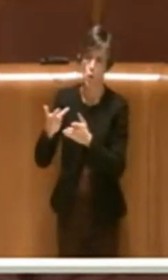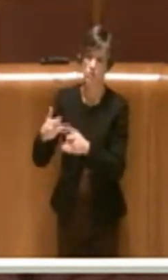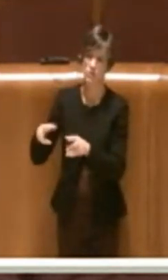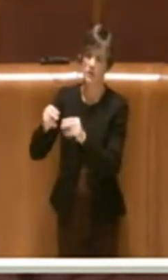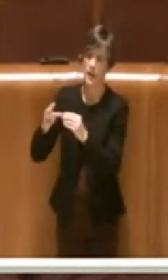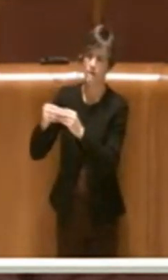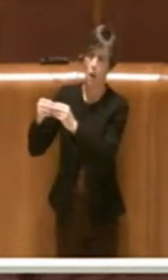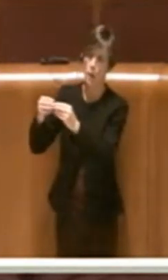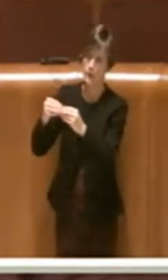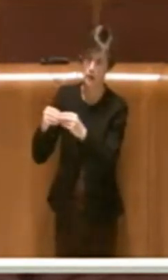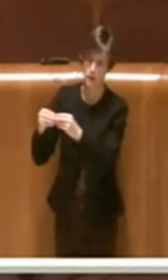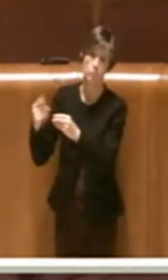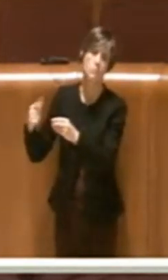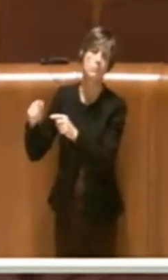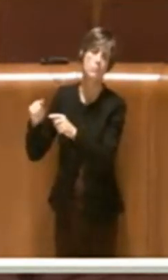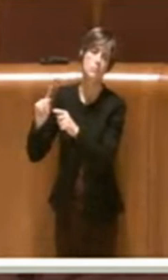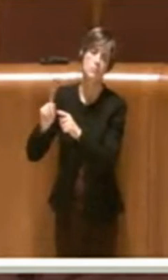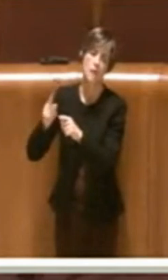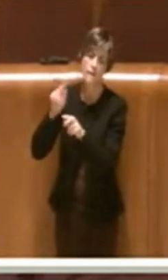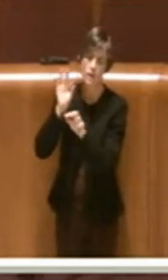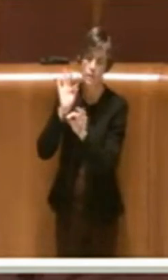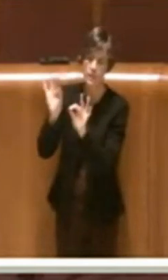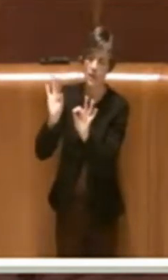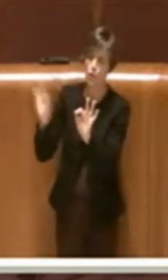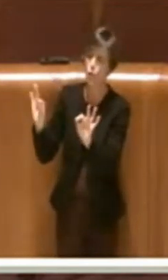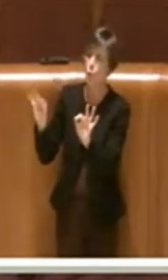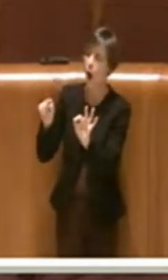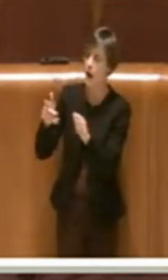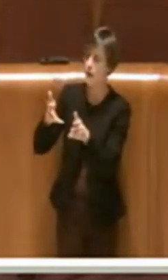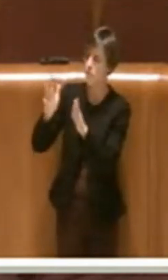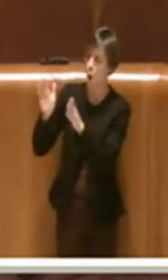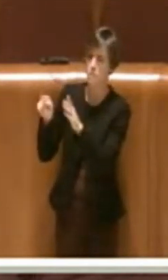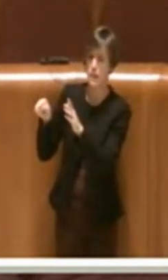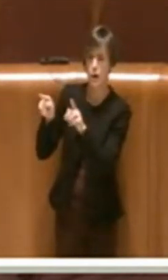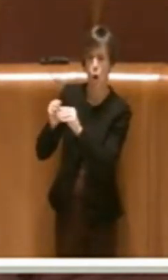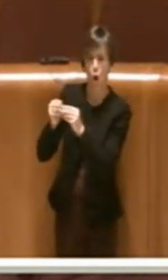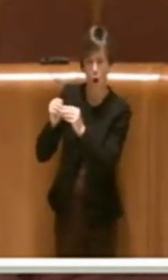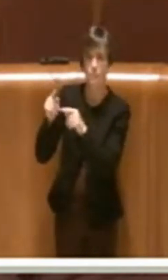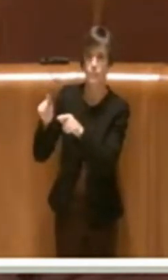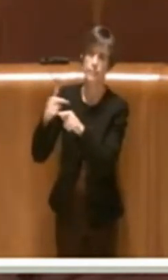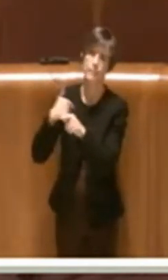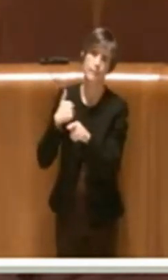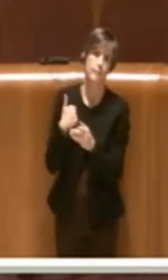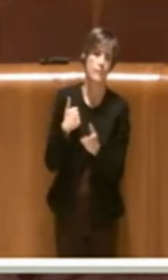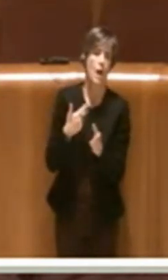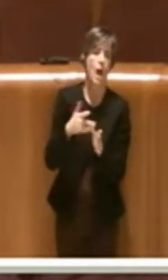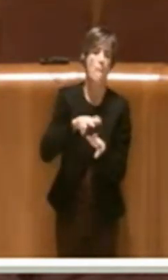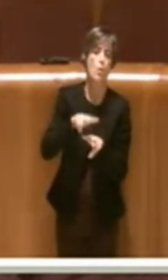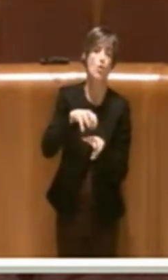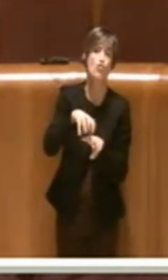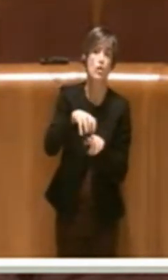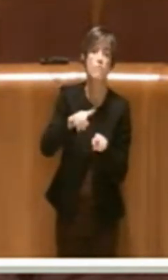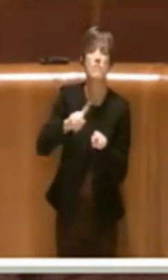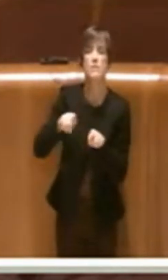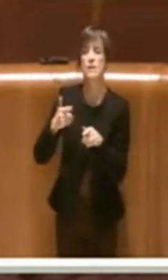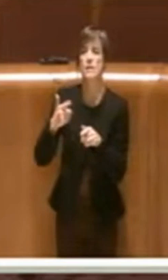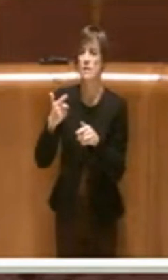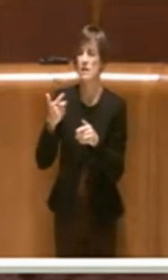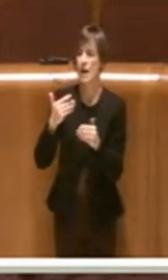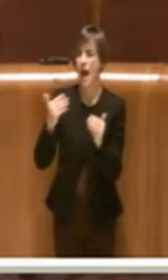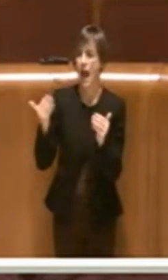questi immobili dovranno essere individuati con il coinvolgimento sia dei municipi che dell'assemblea capitolina poi impegniamo